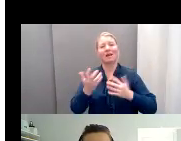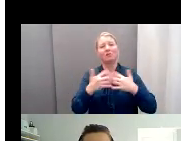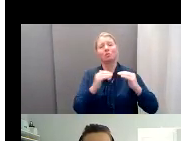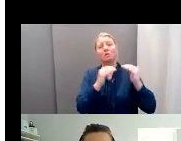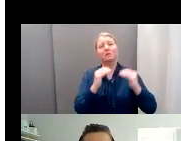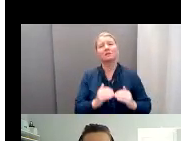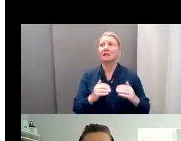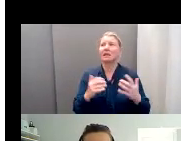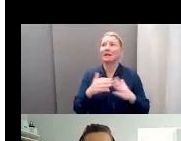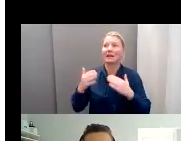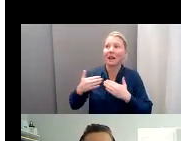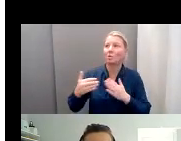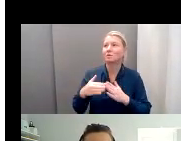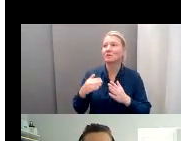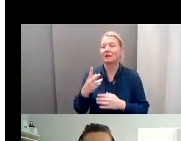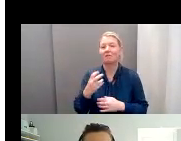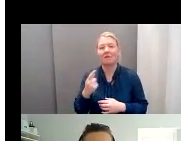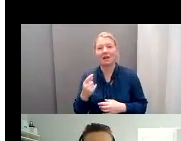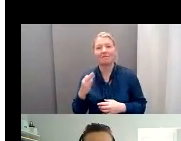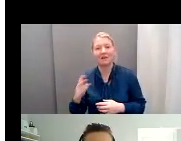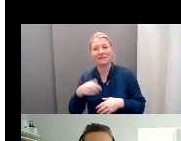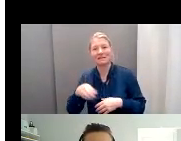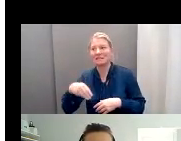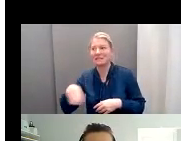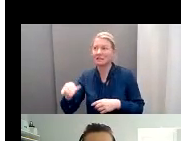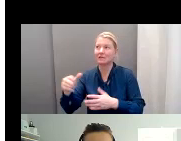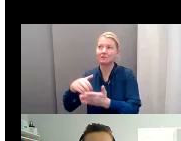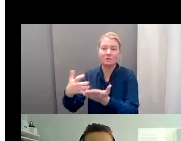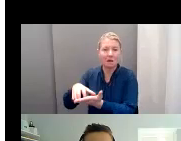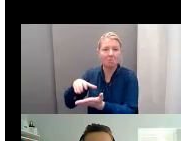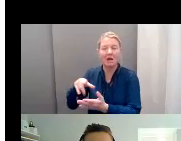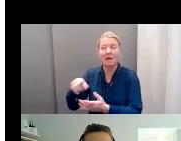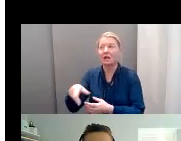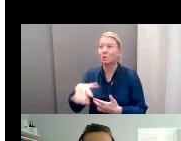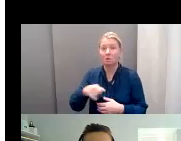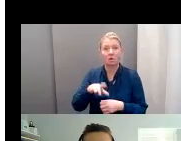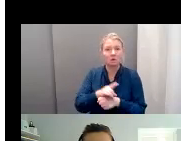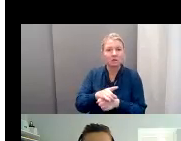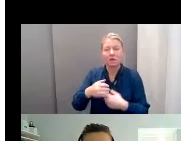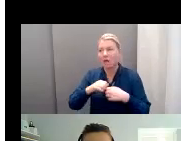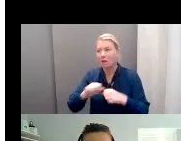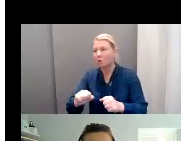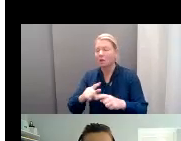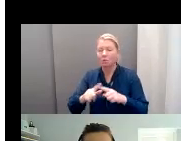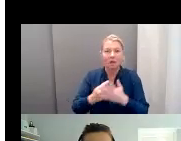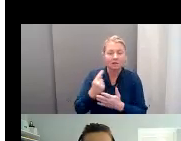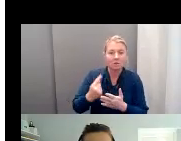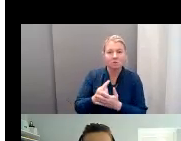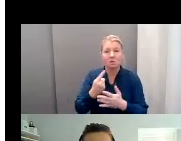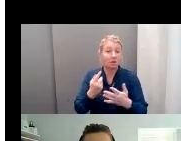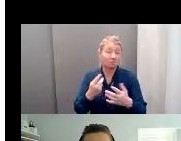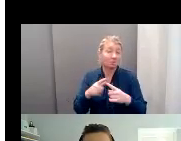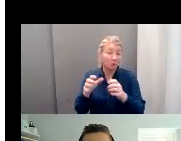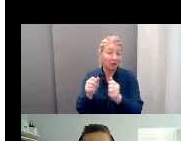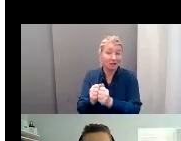vidare tar ju väldigt mycket energi, tid och också resurser på olika sätt. Och det